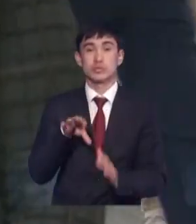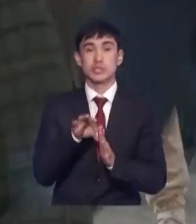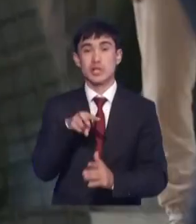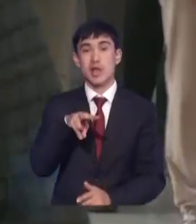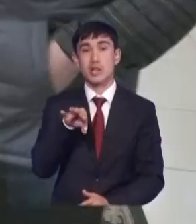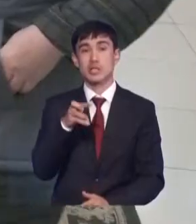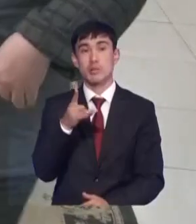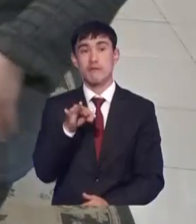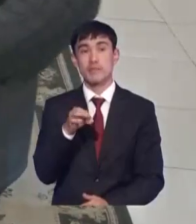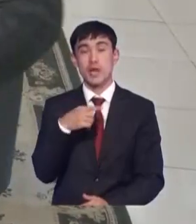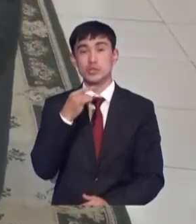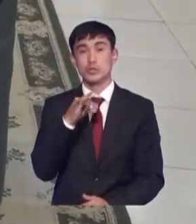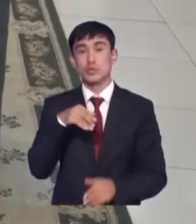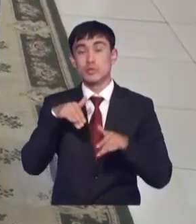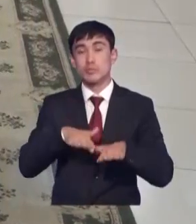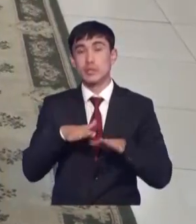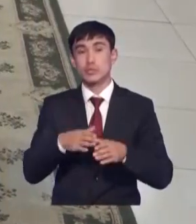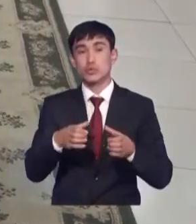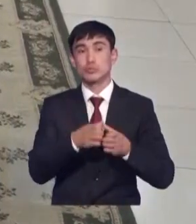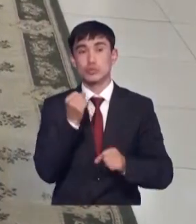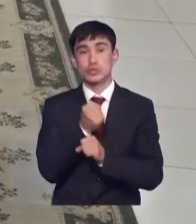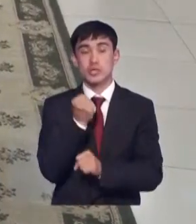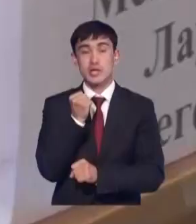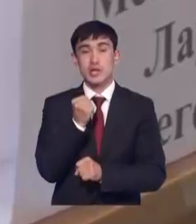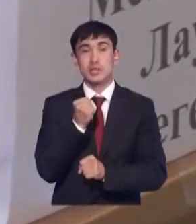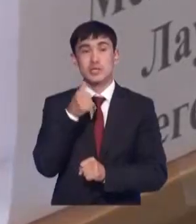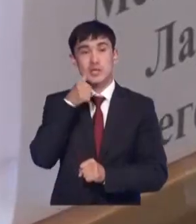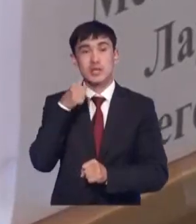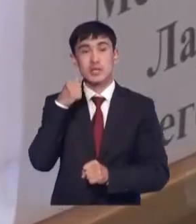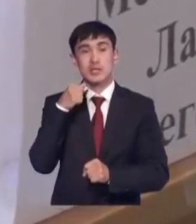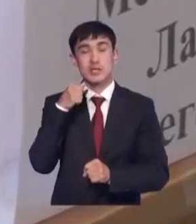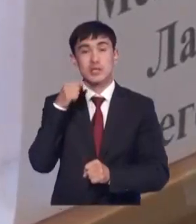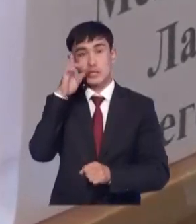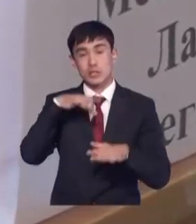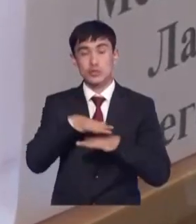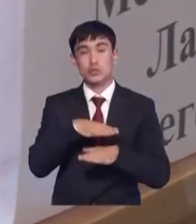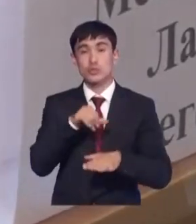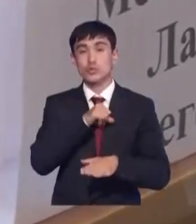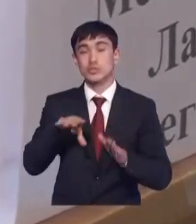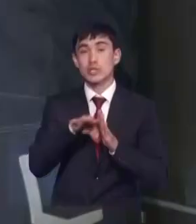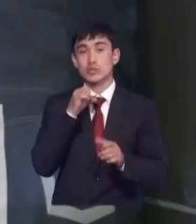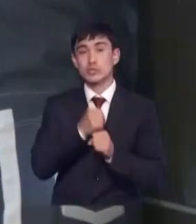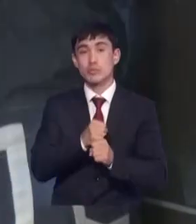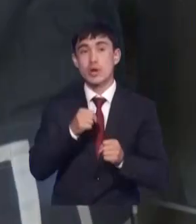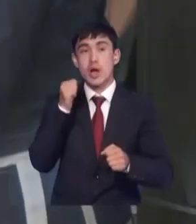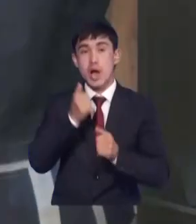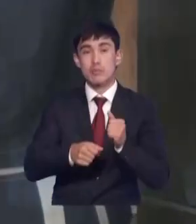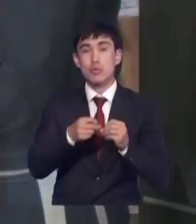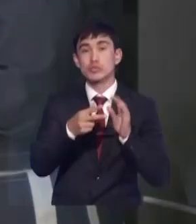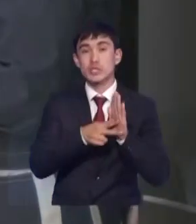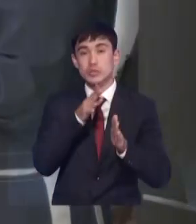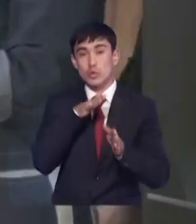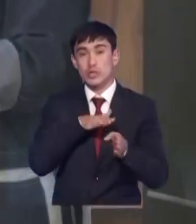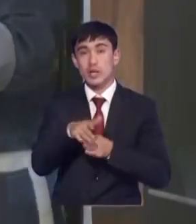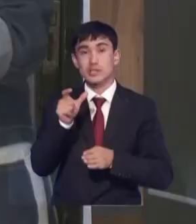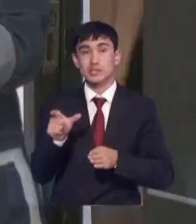Ләйлә Шалбаева. Айсұлу тігін фабрикасының жұмысшысы ел ертеңі үшін таңдау жасау. Әрбір 18 жасқа толған қазақстандықтың азаматтық